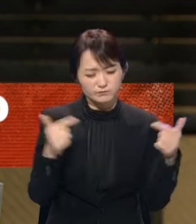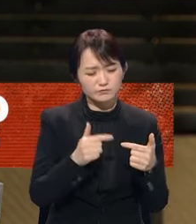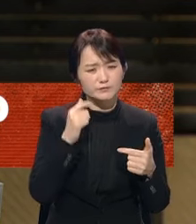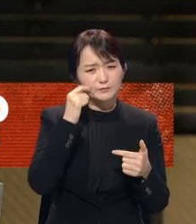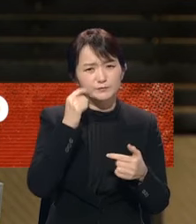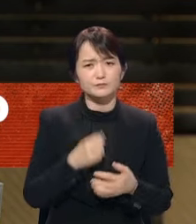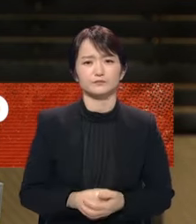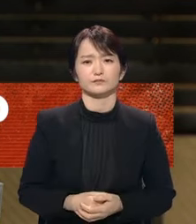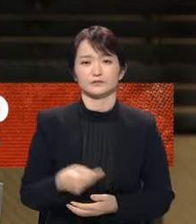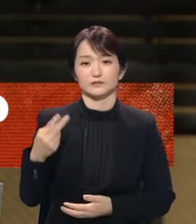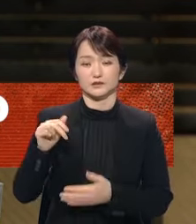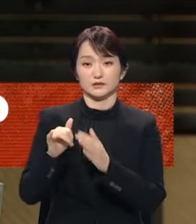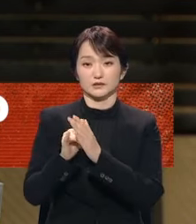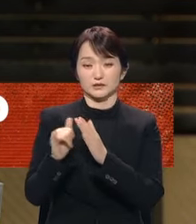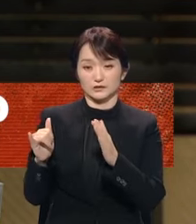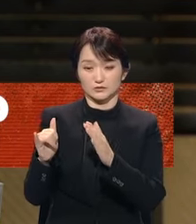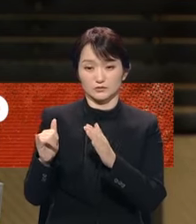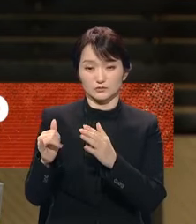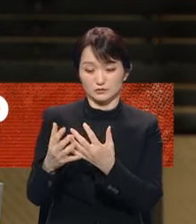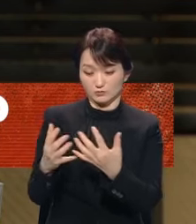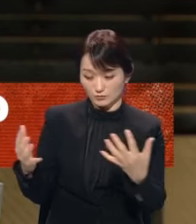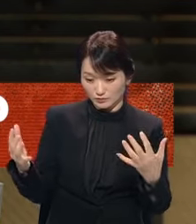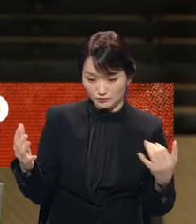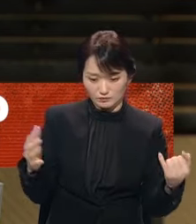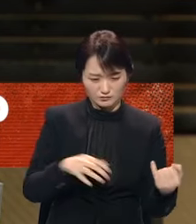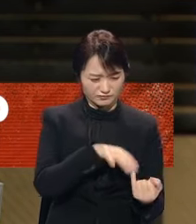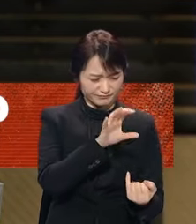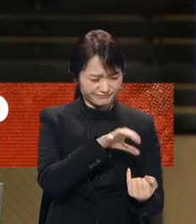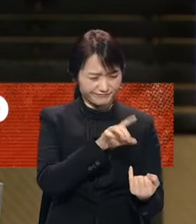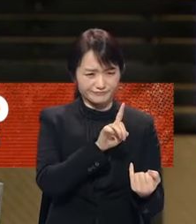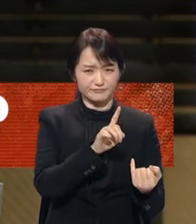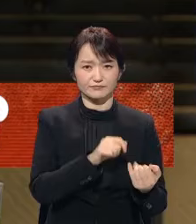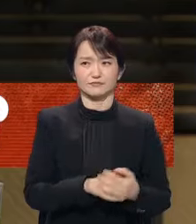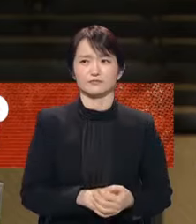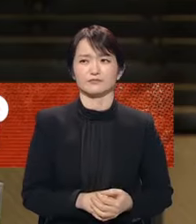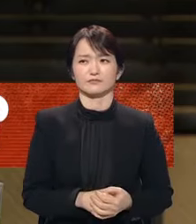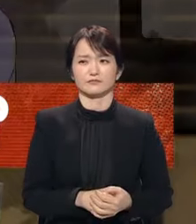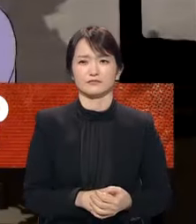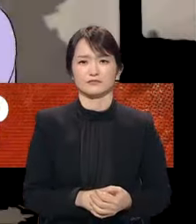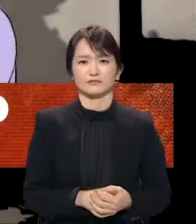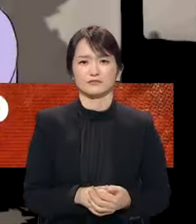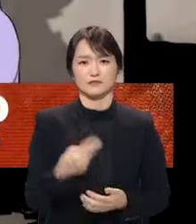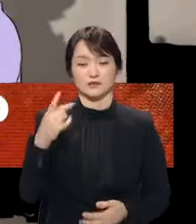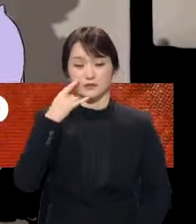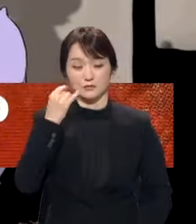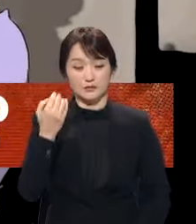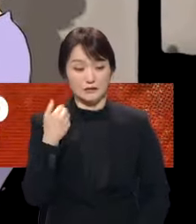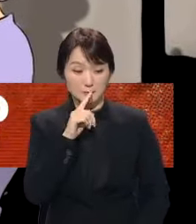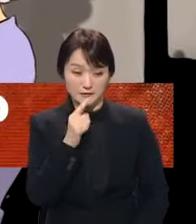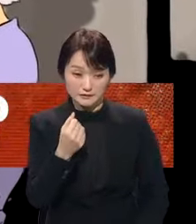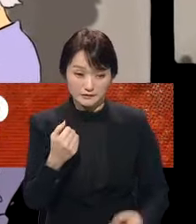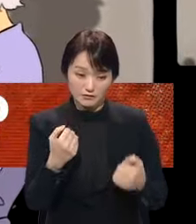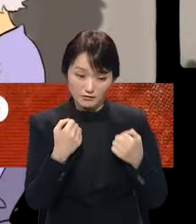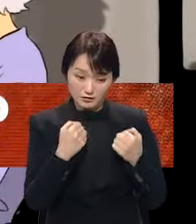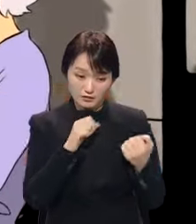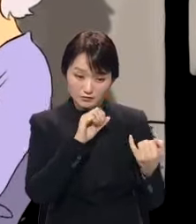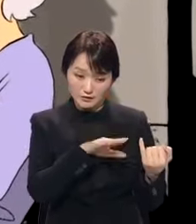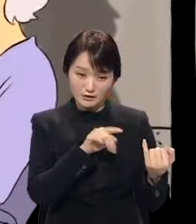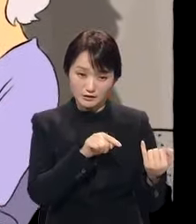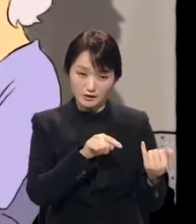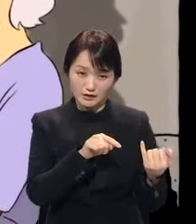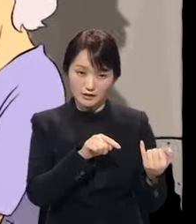주면 아까 건강 때문에라는 얘기도 하셨죠, 시어머니가. 그 스트레스 때문에 건강이 더 나빠집니다. 그거는 다른